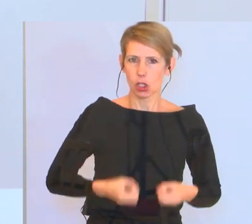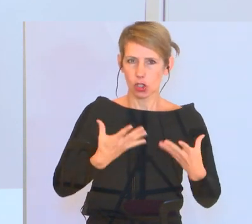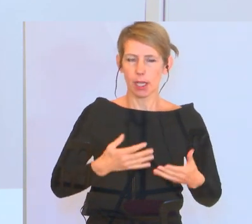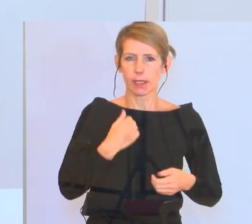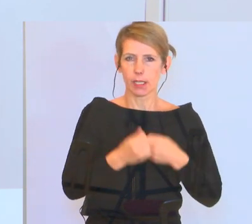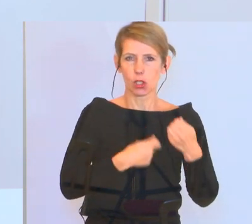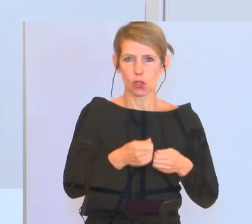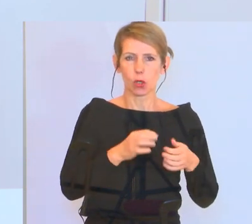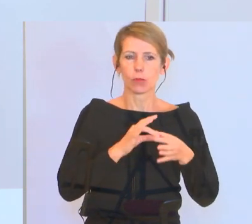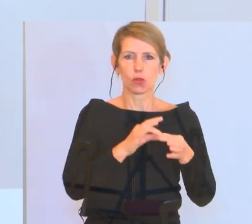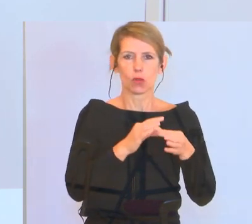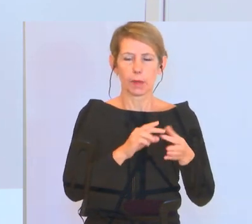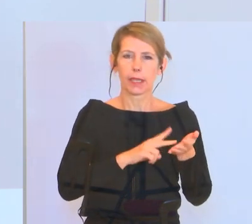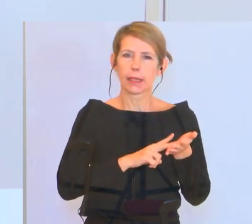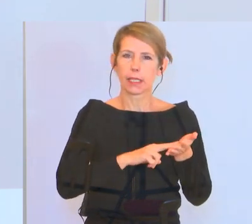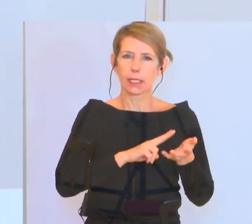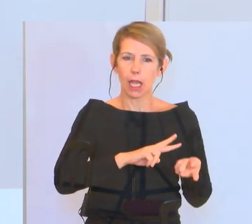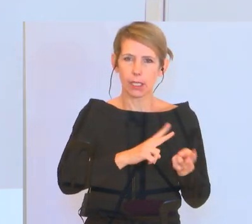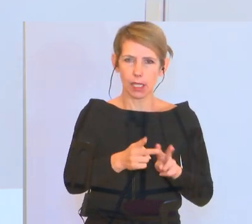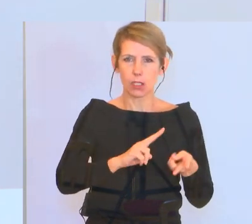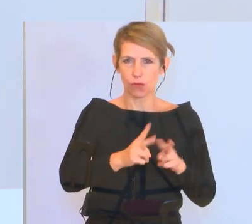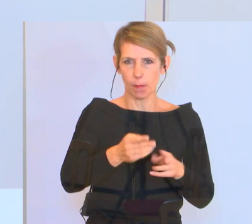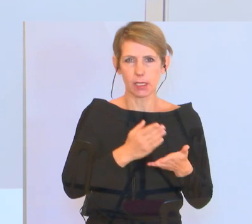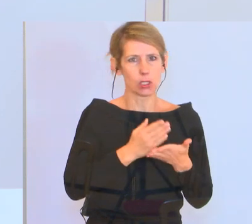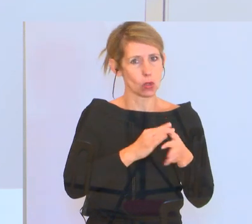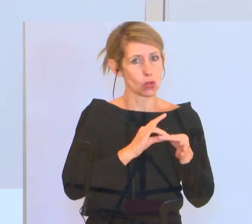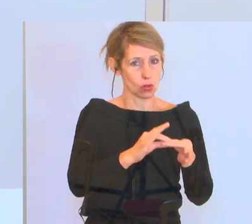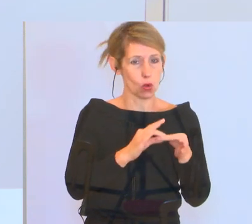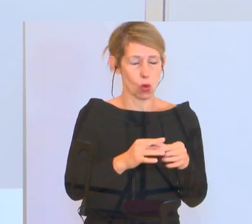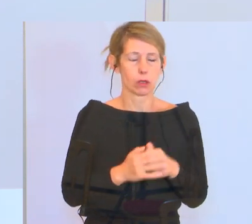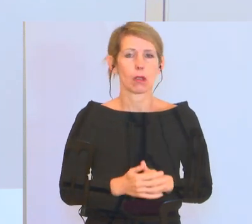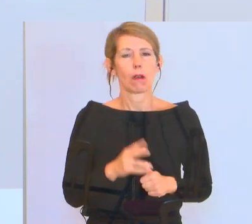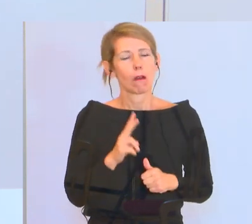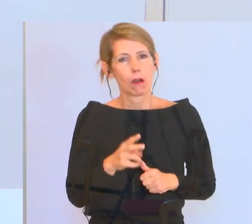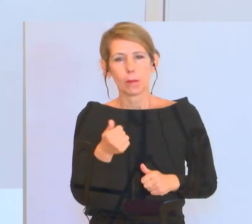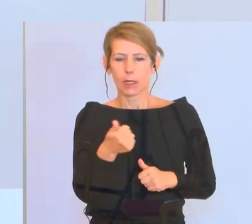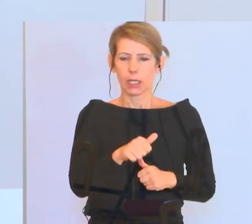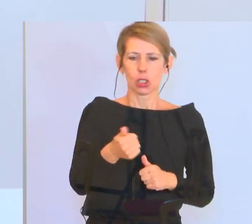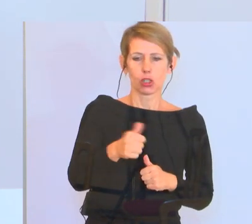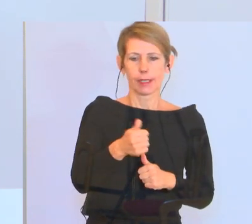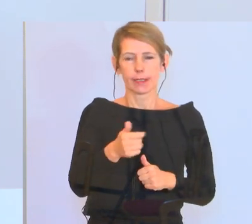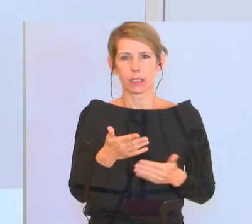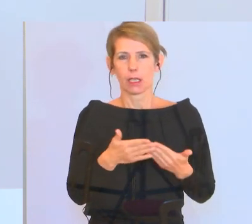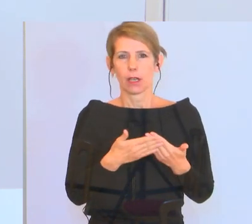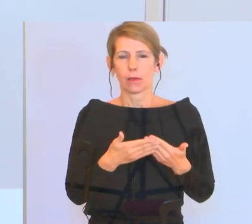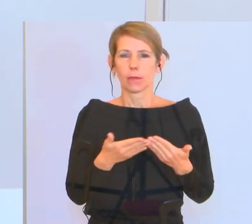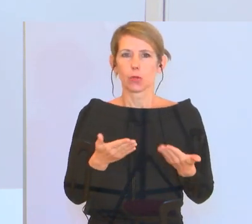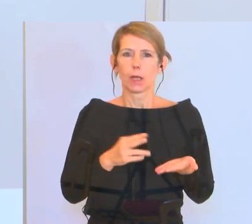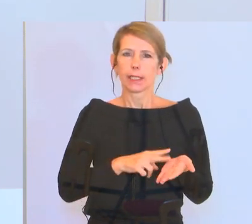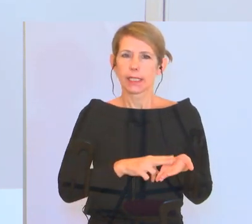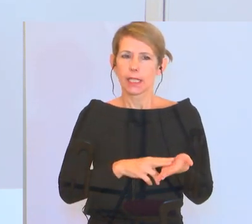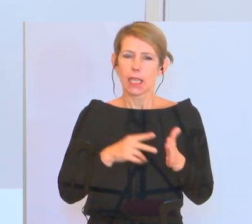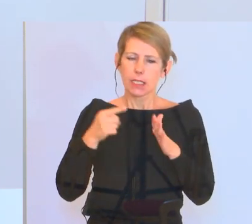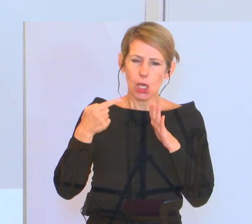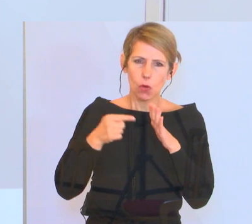sind auf die digitale Transformation zurückzuführen. Schätzungen zufolge führt eine Vertiefung der